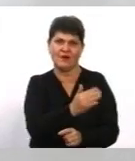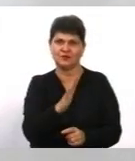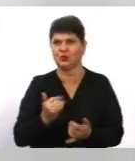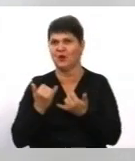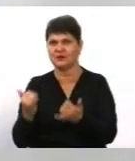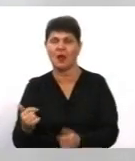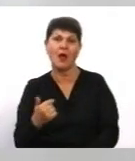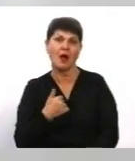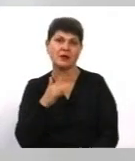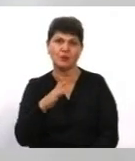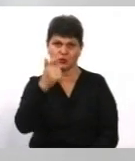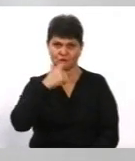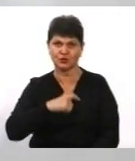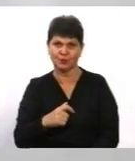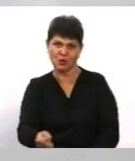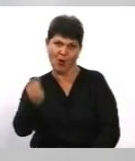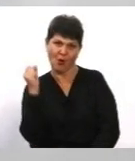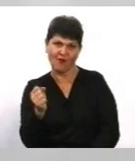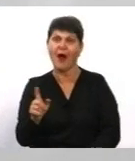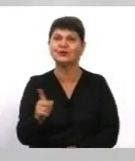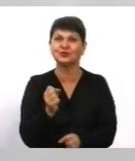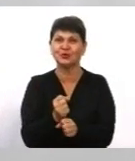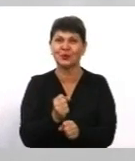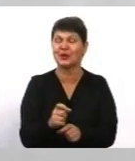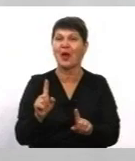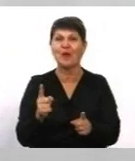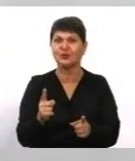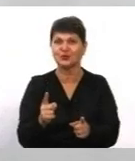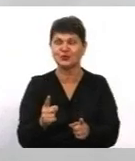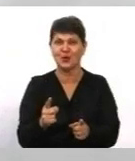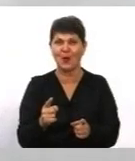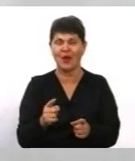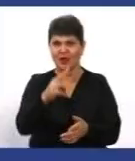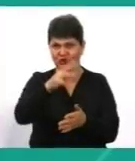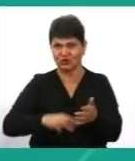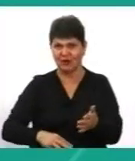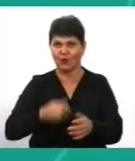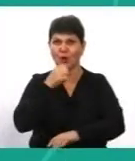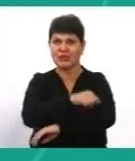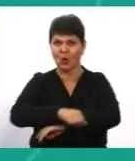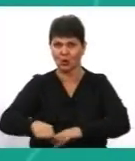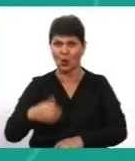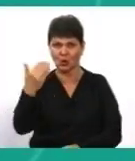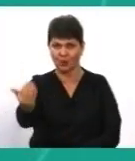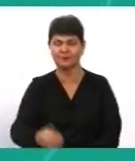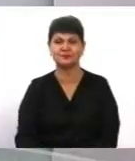буду брати з собою кувалду. А що робити? Чому тупувати? За кордоном штрафують.